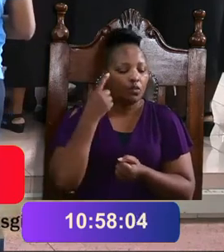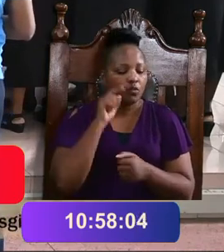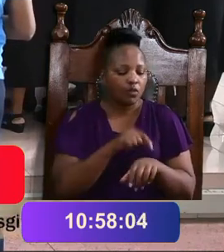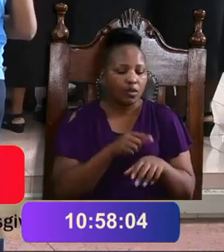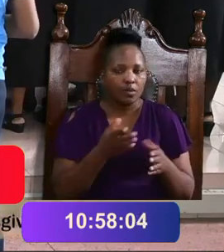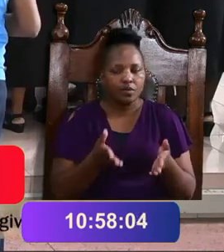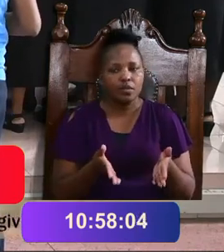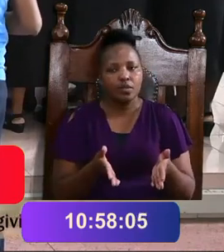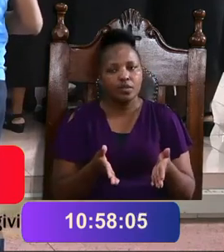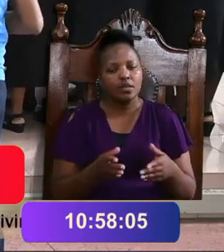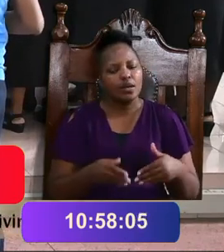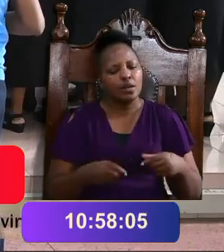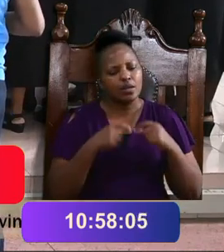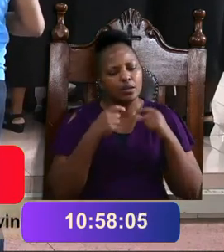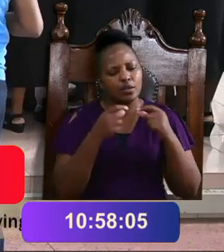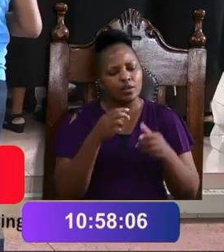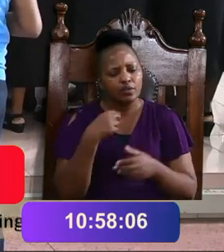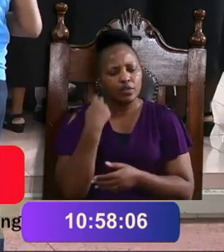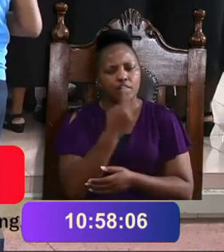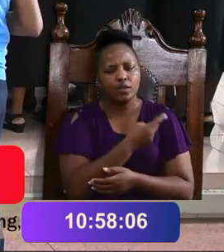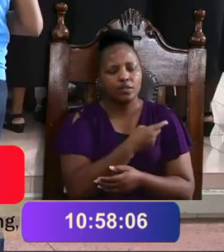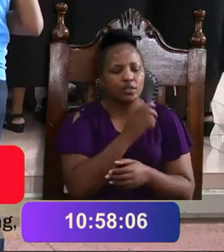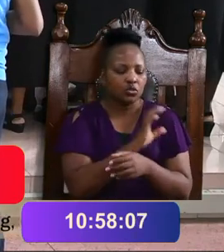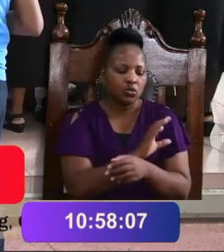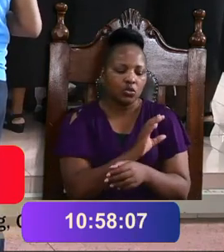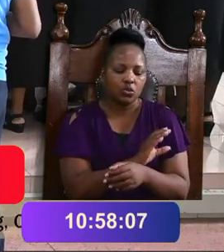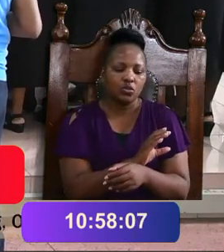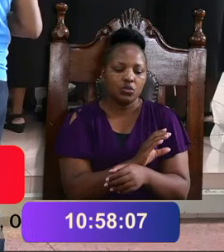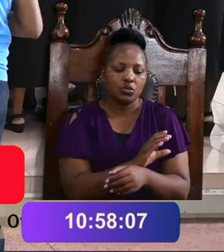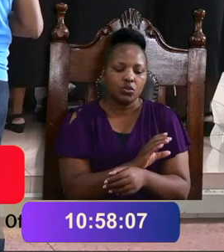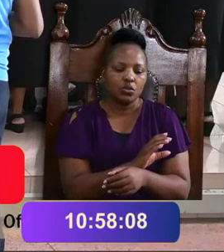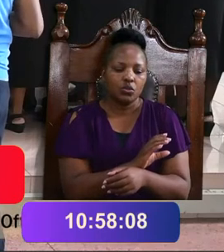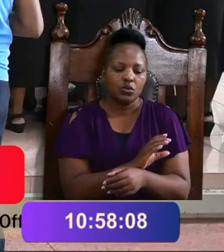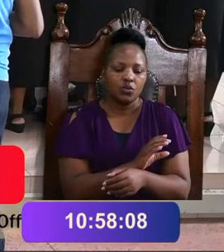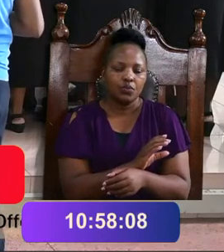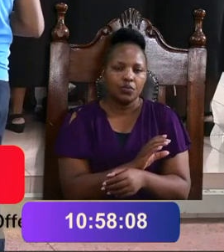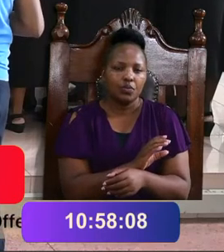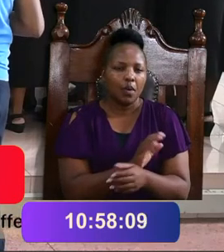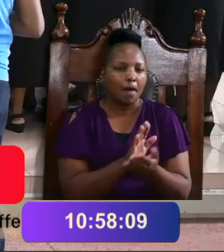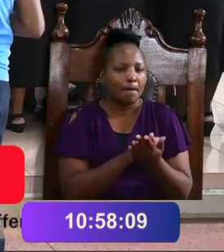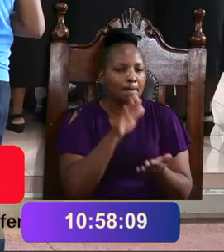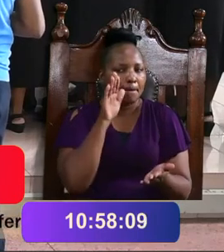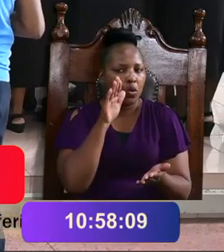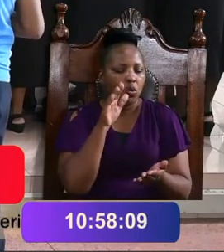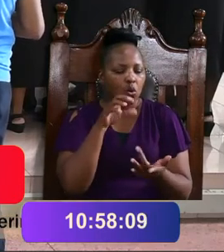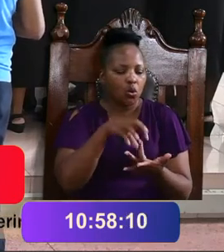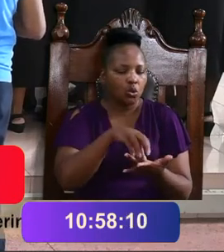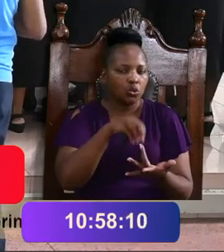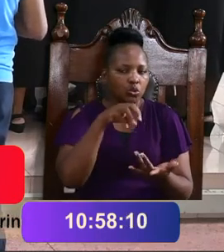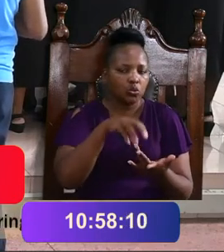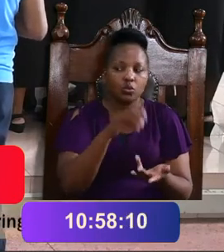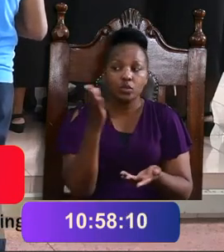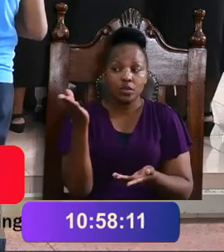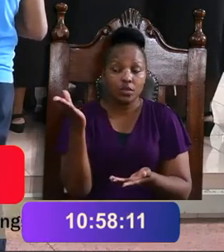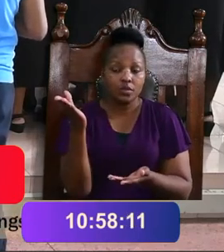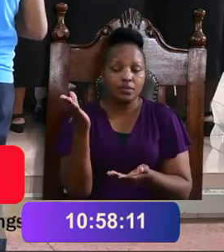nafasi ambayo umetupa kama kanisa. Na specifically ukachagua